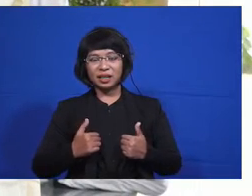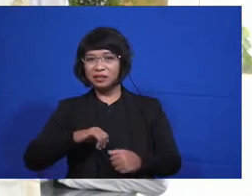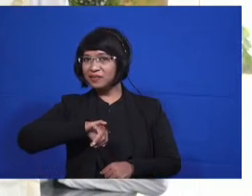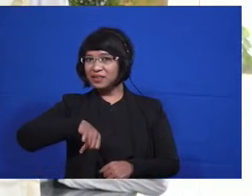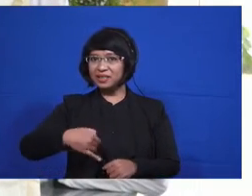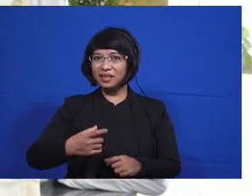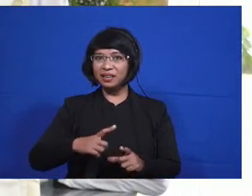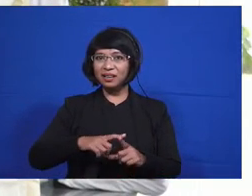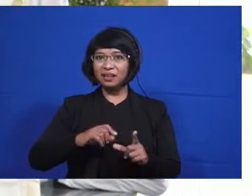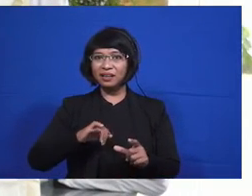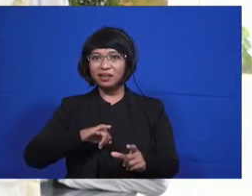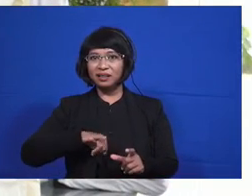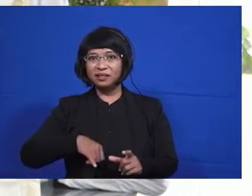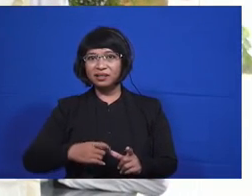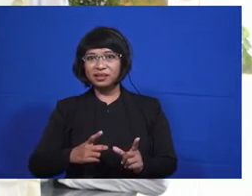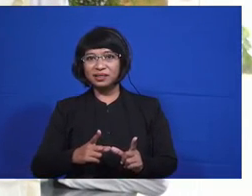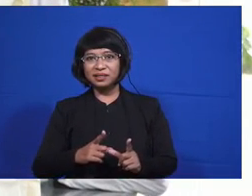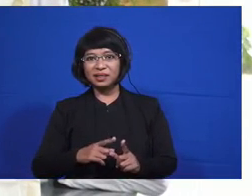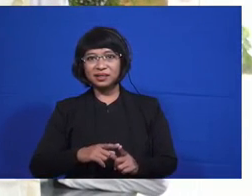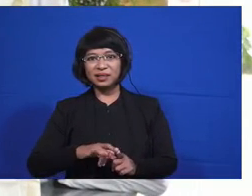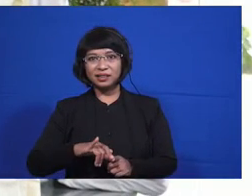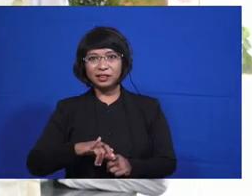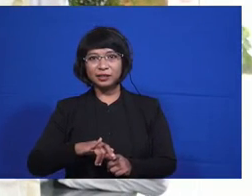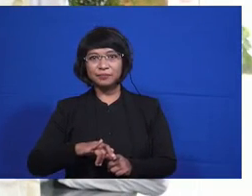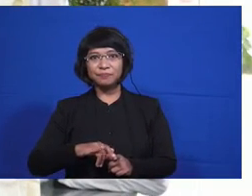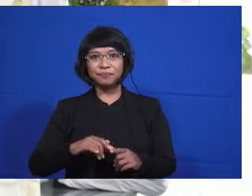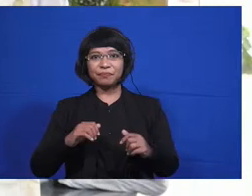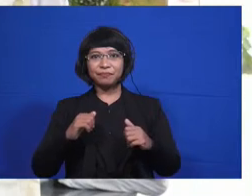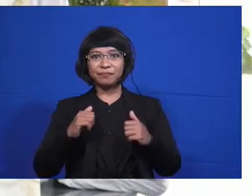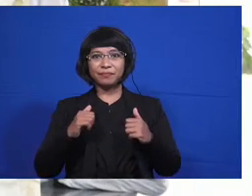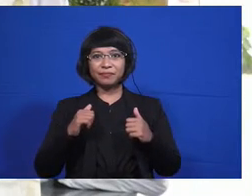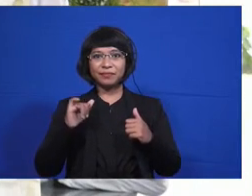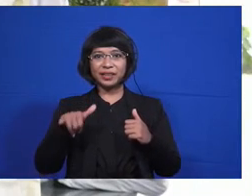menaati saya dan para pengganti saya? Ya, saya bersedia.